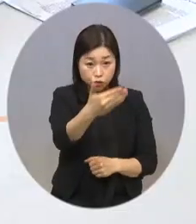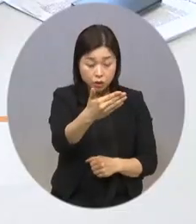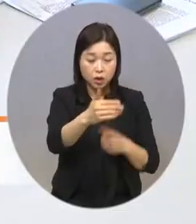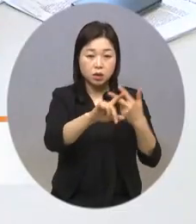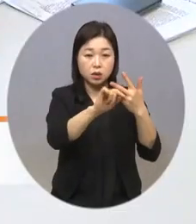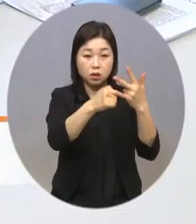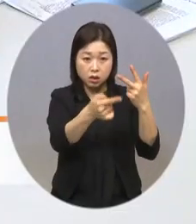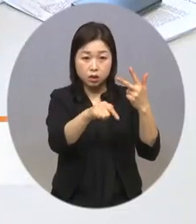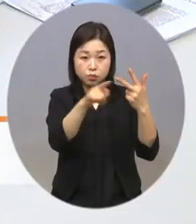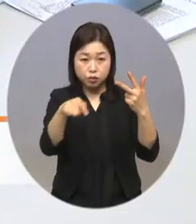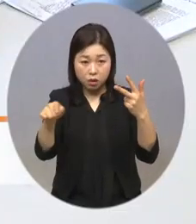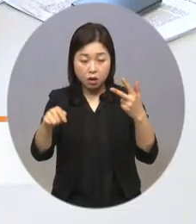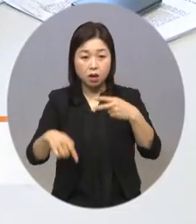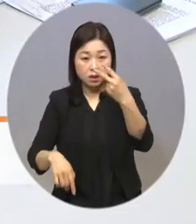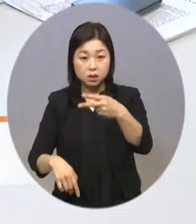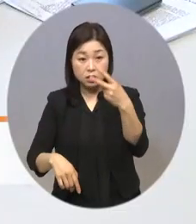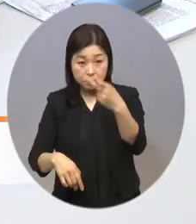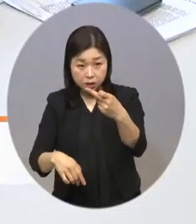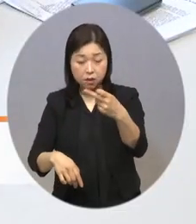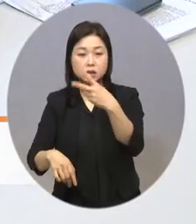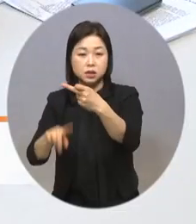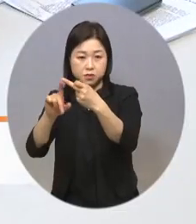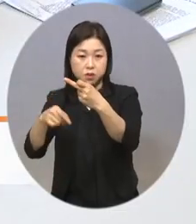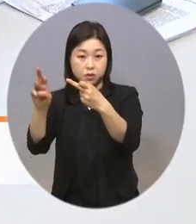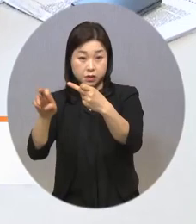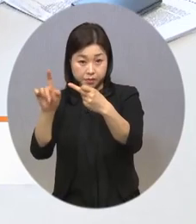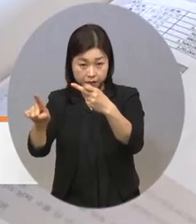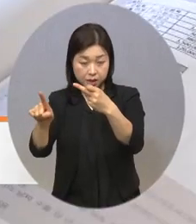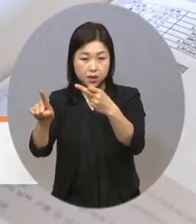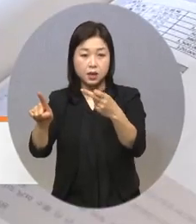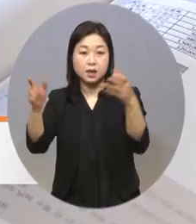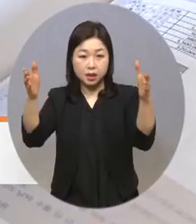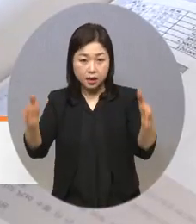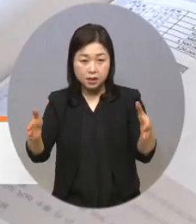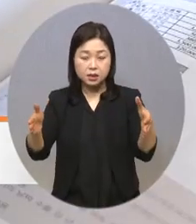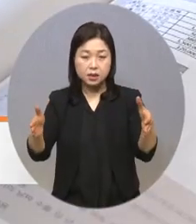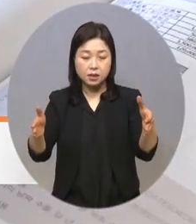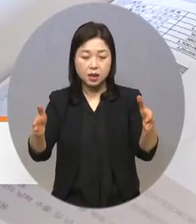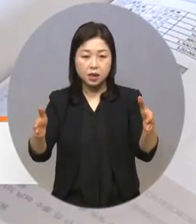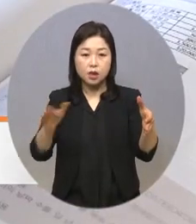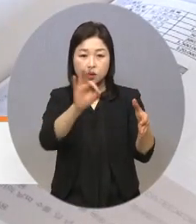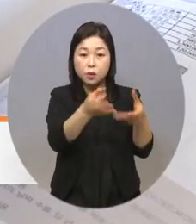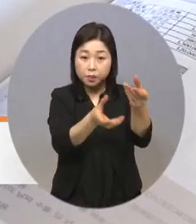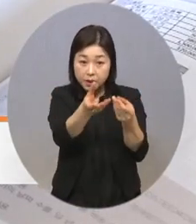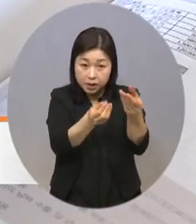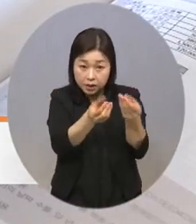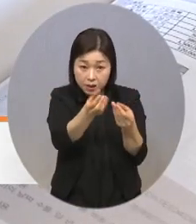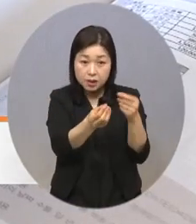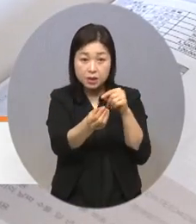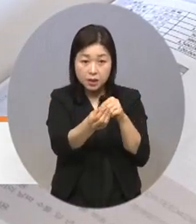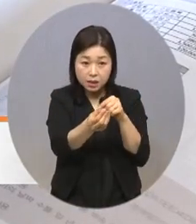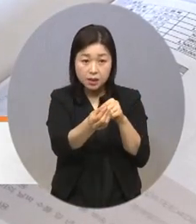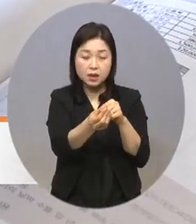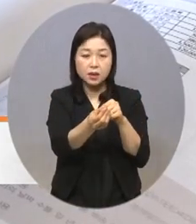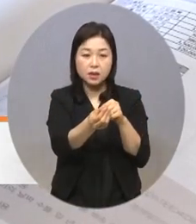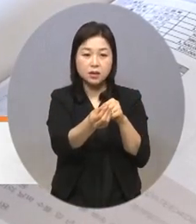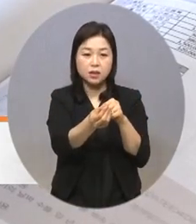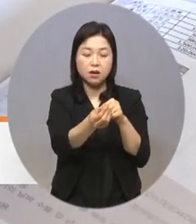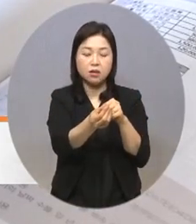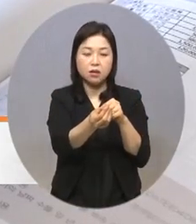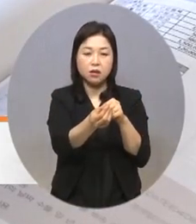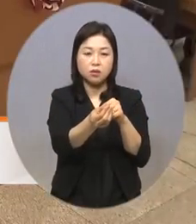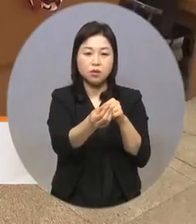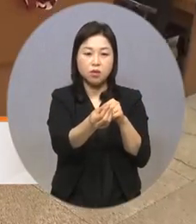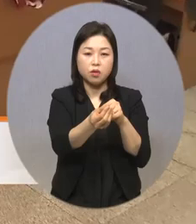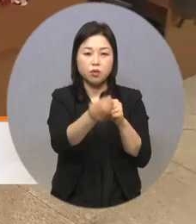7월 1일부터 2012년 12월 31일까지 시행된 일반 상환 학자금 대출 잔액을 가지고 있는